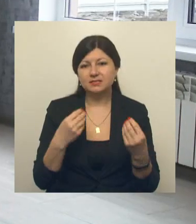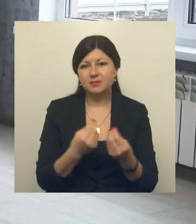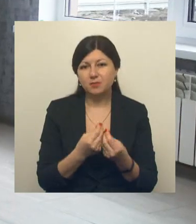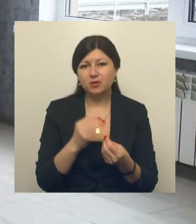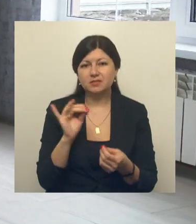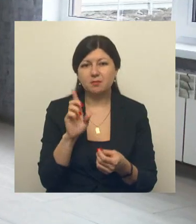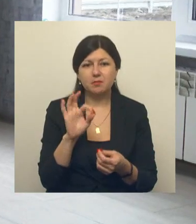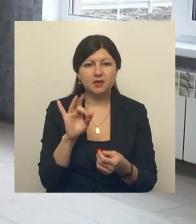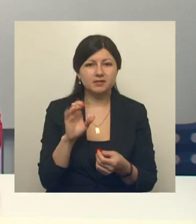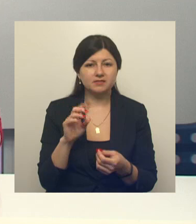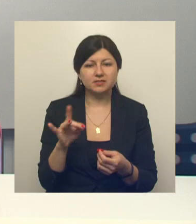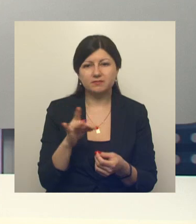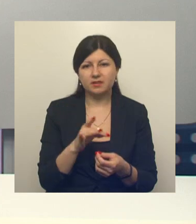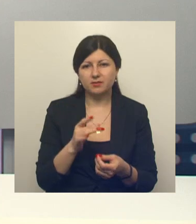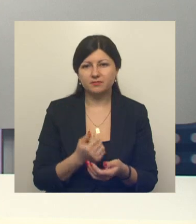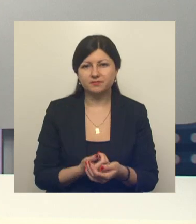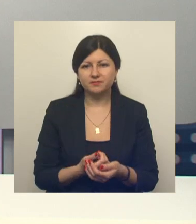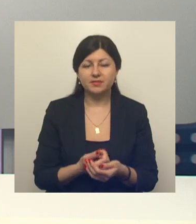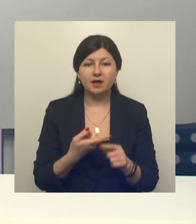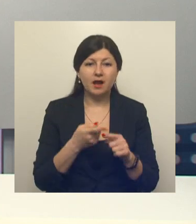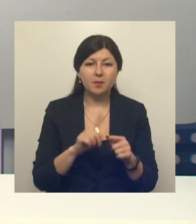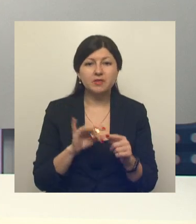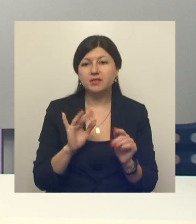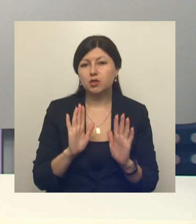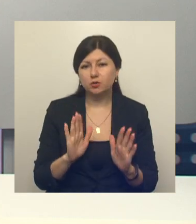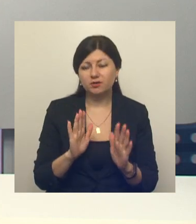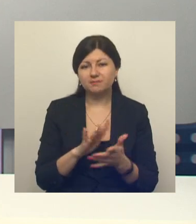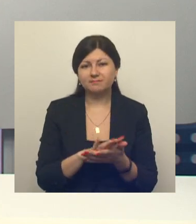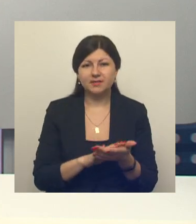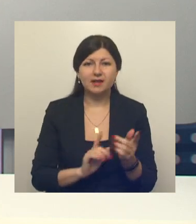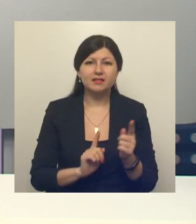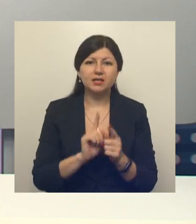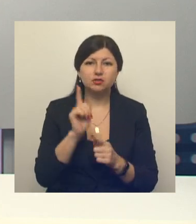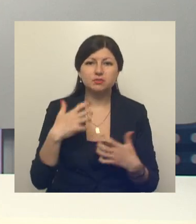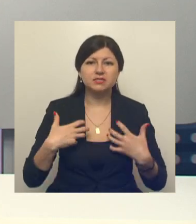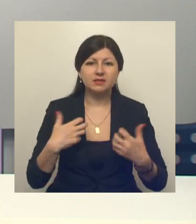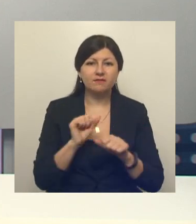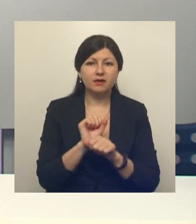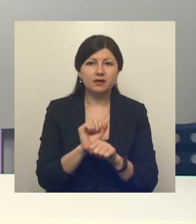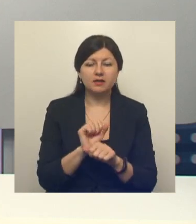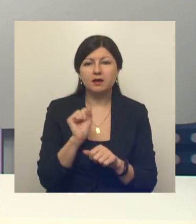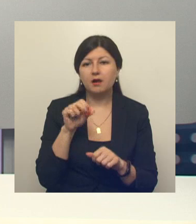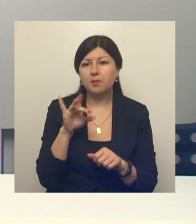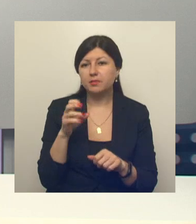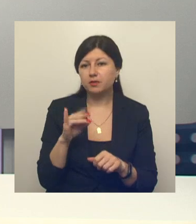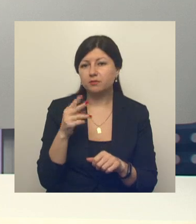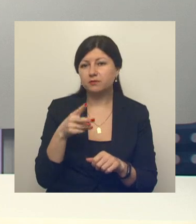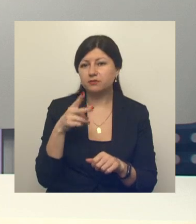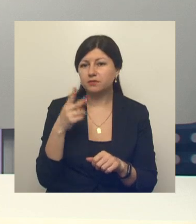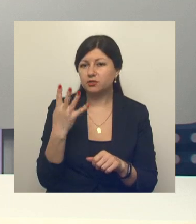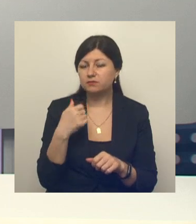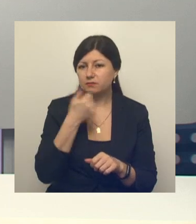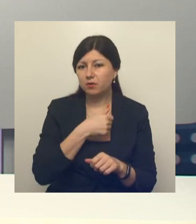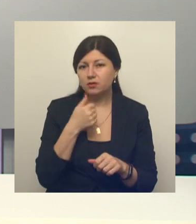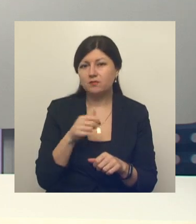из Борисовского района. Об этом и не только далее, а начнем со здравоохранения. К апрелю 2024-го